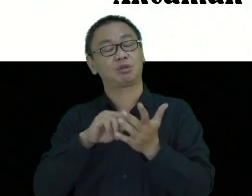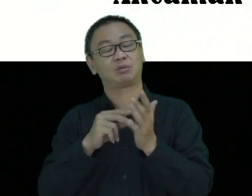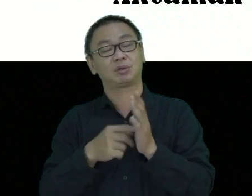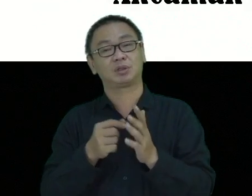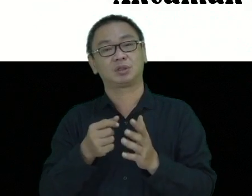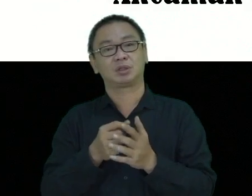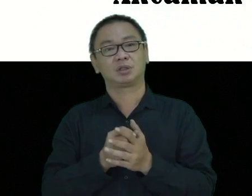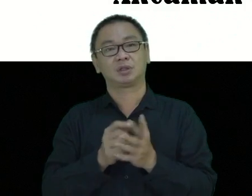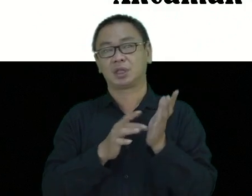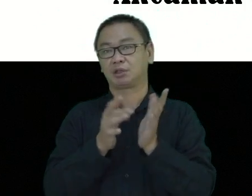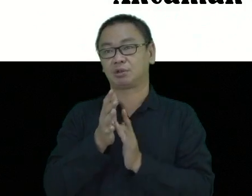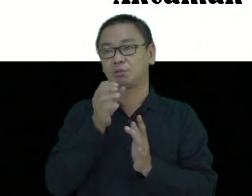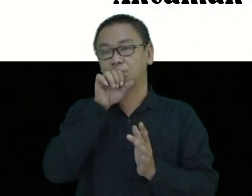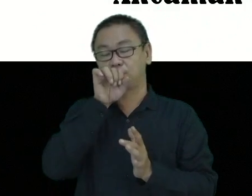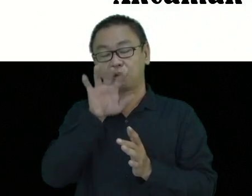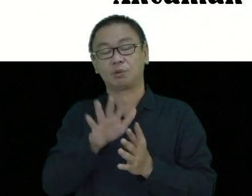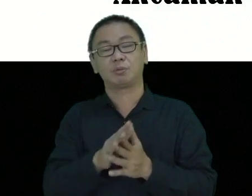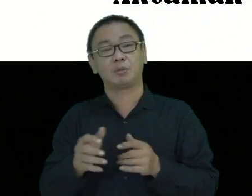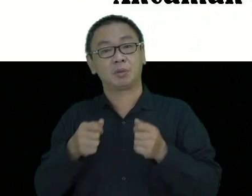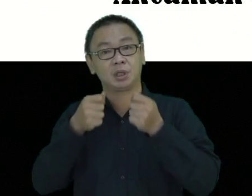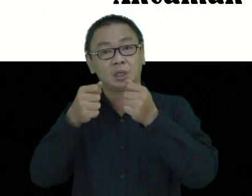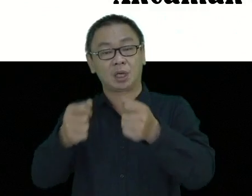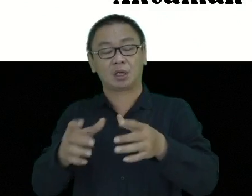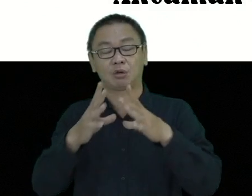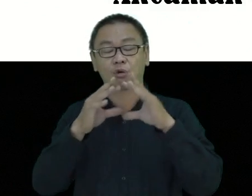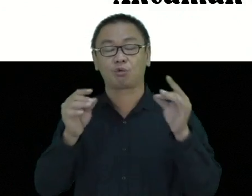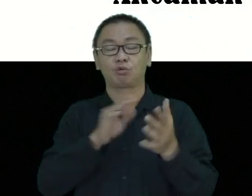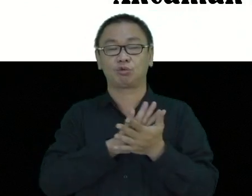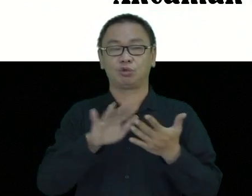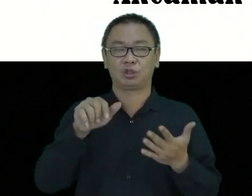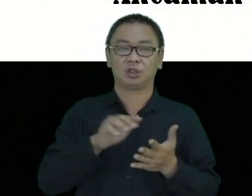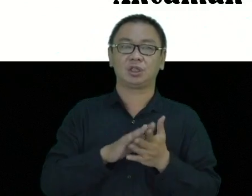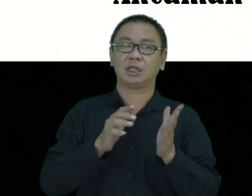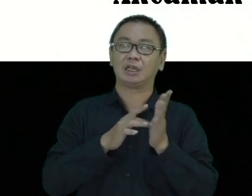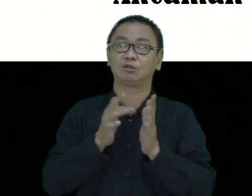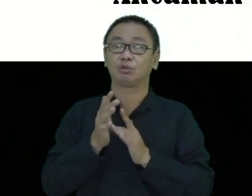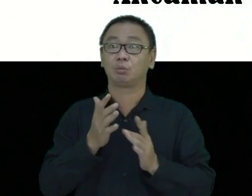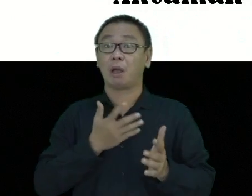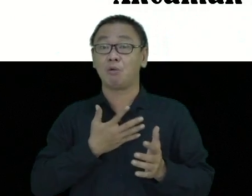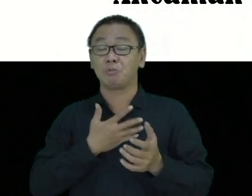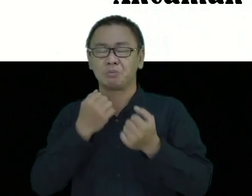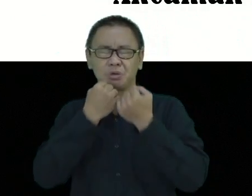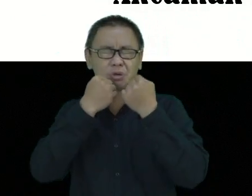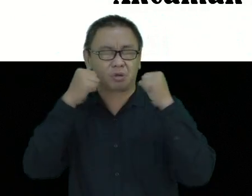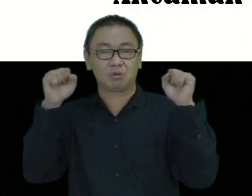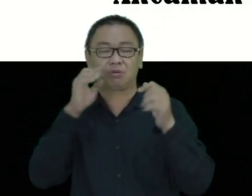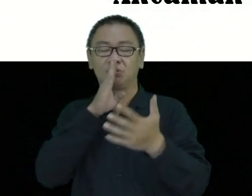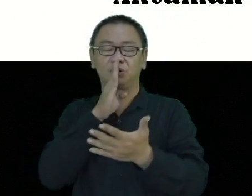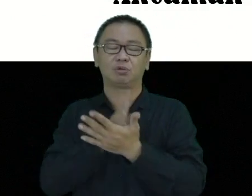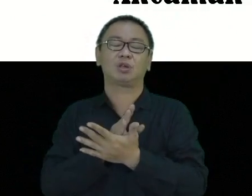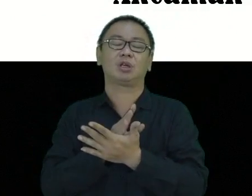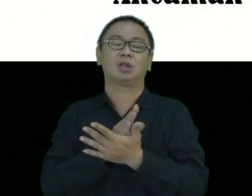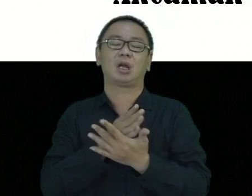menghembuskan mereka dan memberikan mereka Roh Kudus ini, Yesus ingin meneguhkan hati para